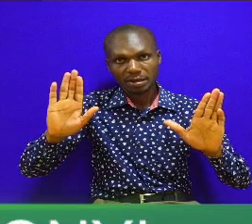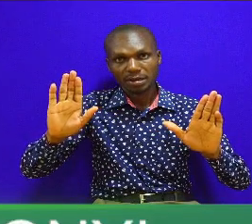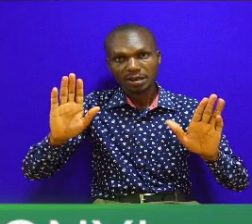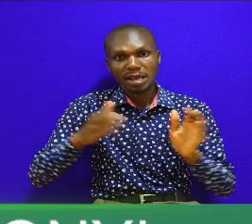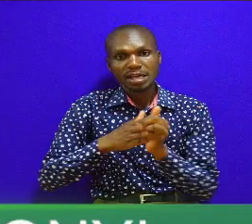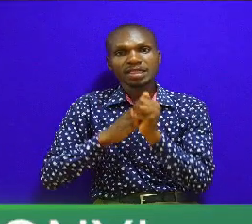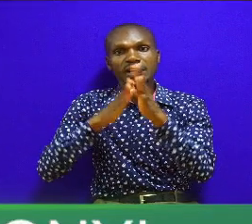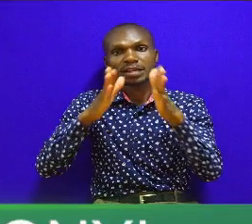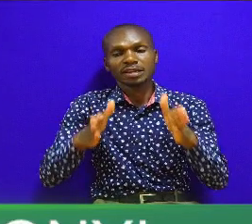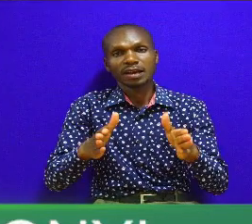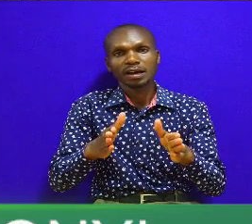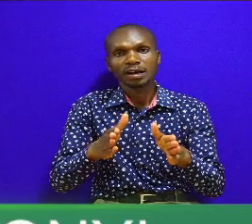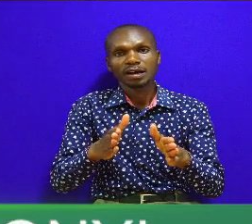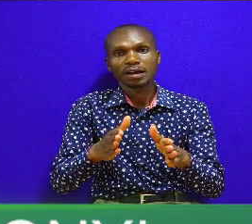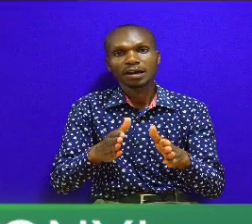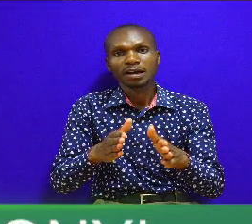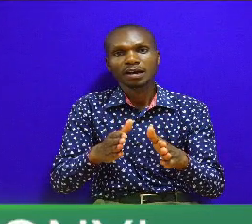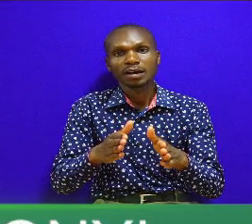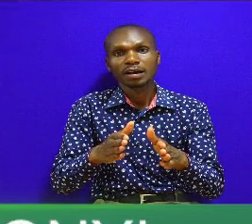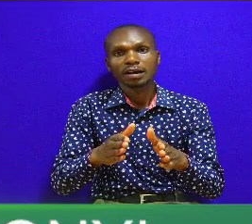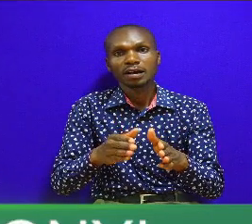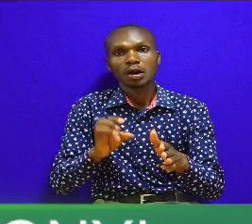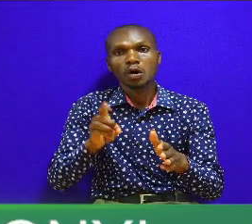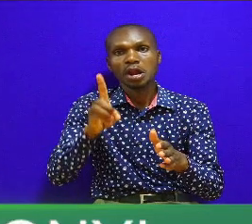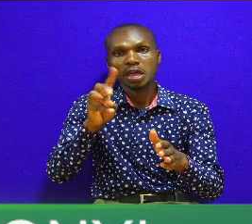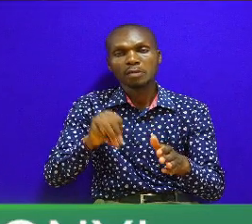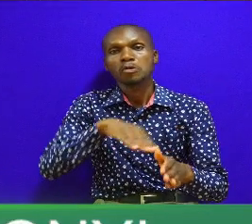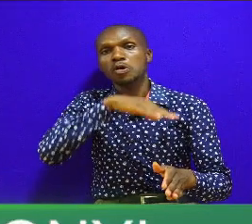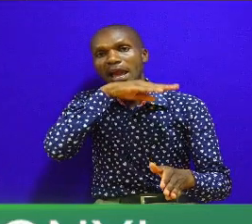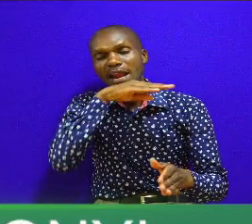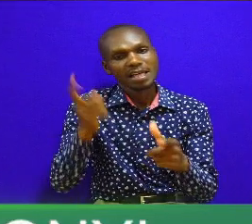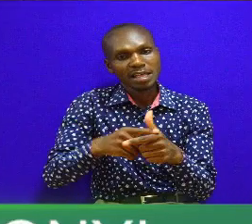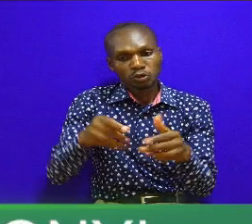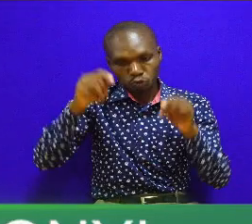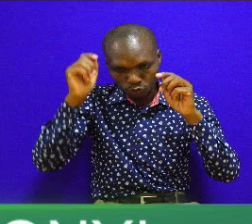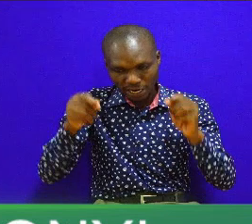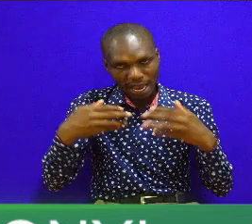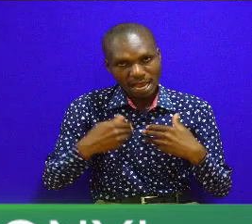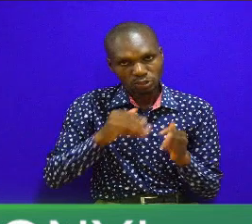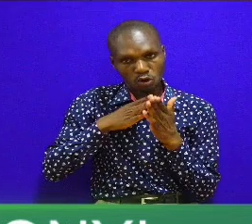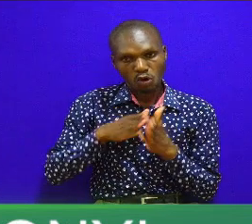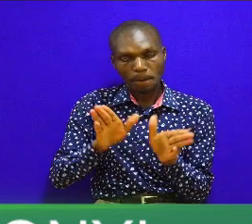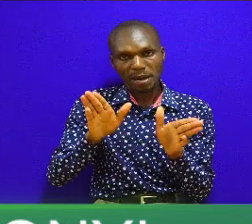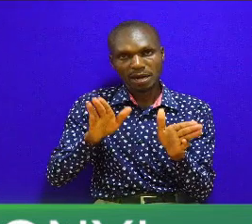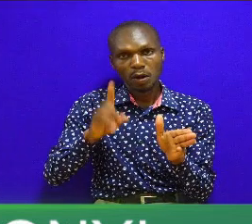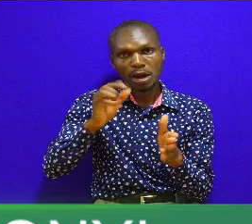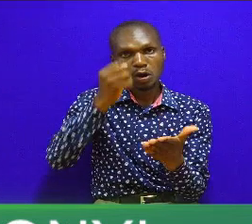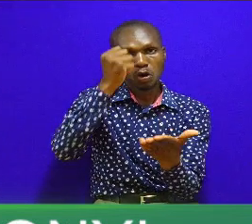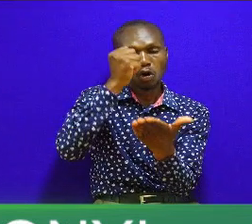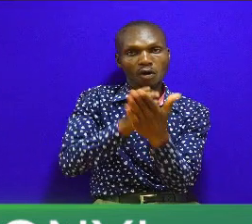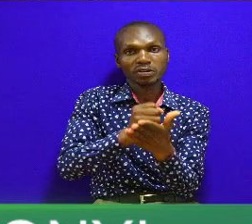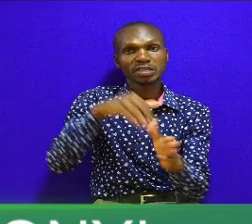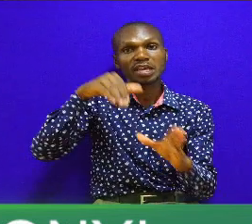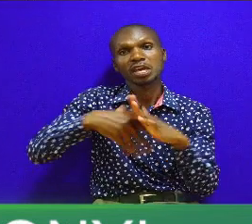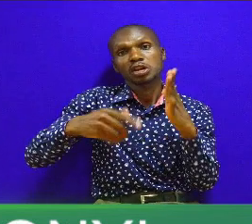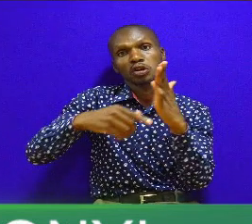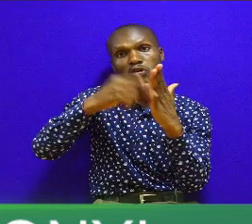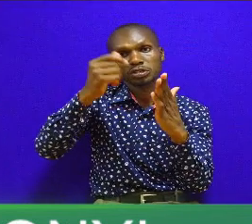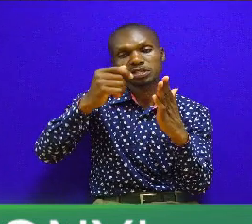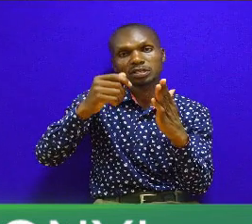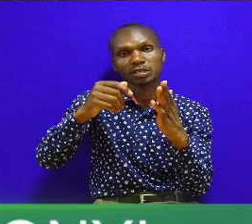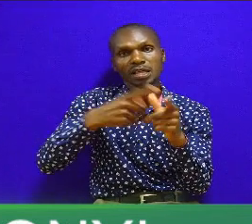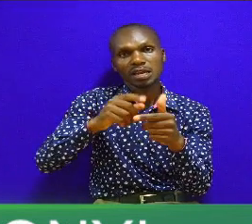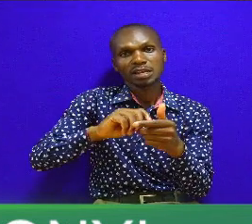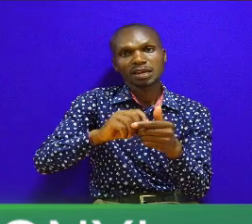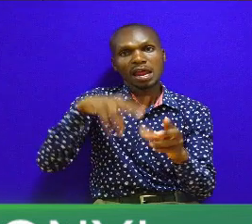Kaudi mrero morodinga hasiri tukoli ya lero ni kekurabene abisi ya sorogongo rakosta. Abisi yu ni gowa nyeroka Azimio